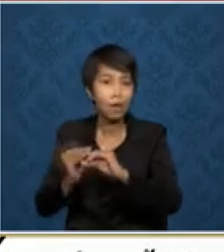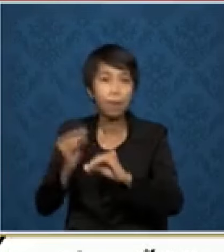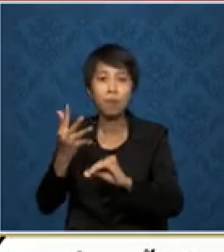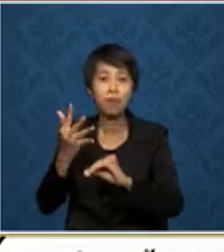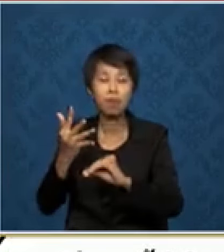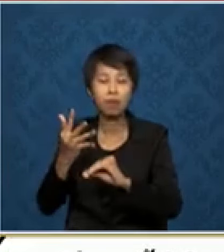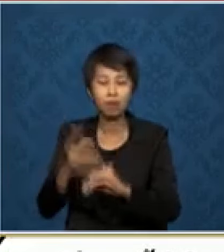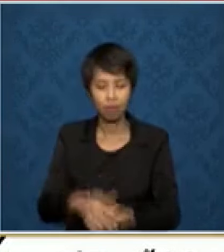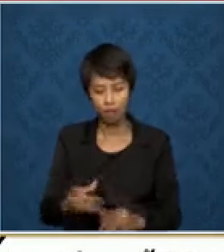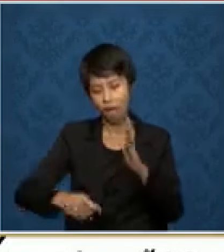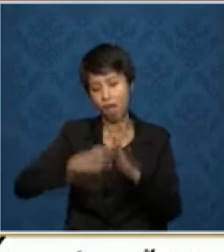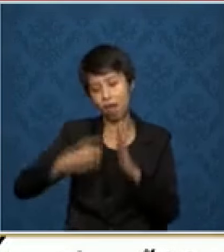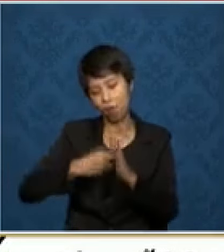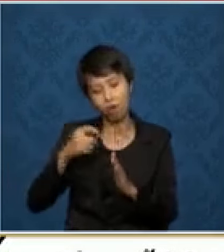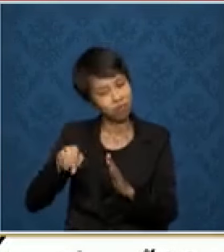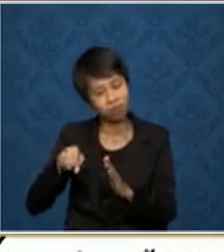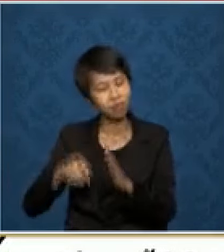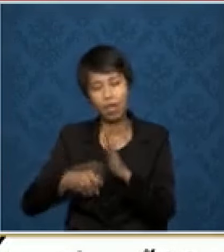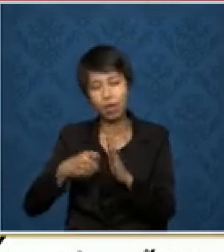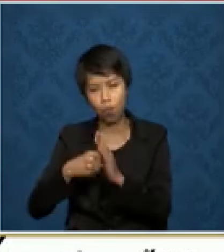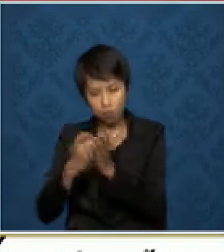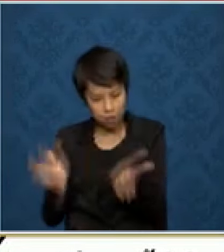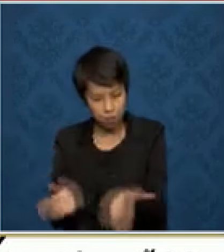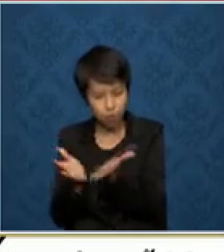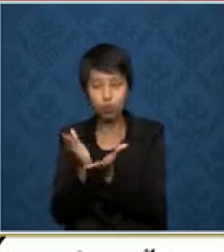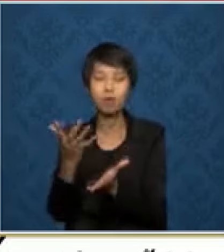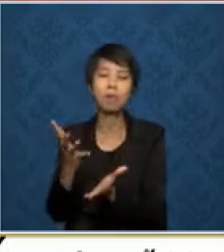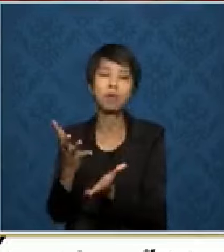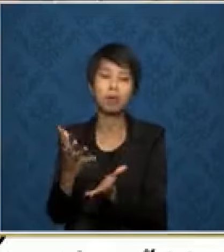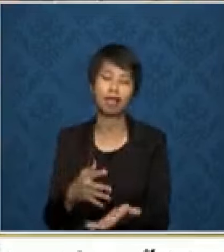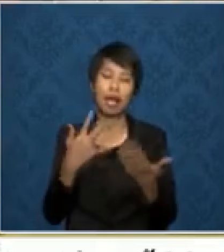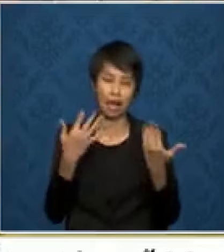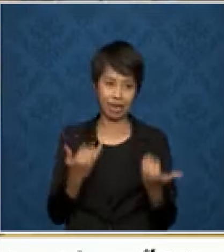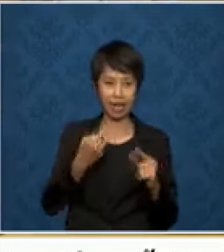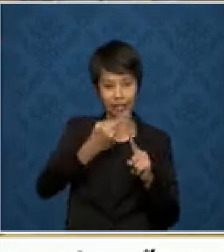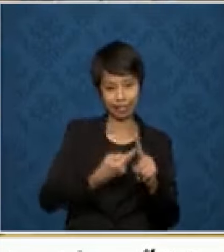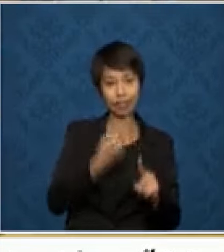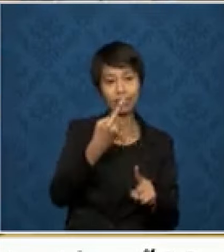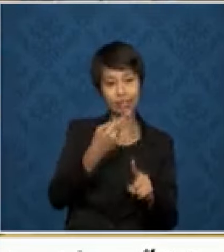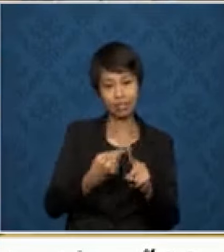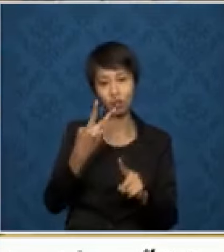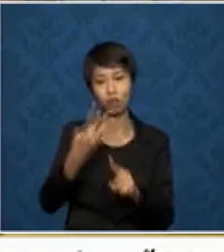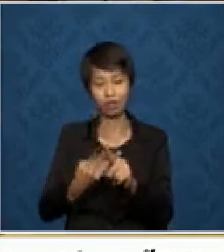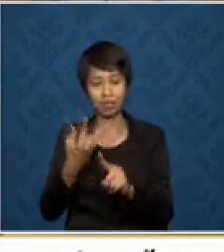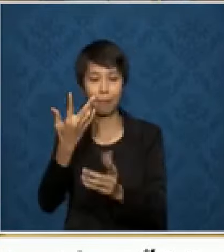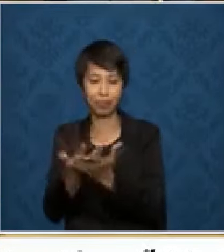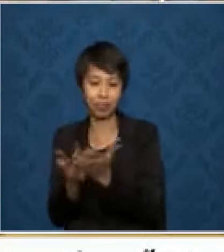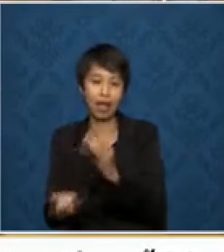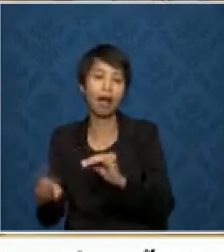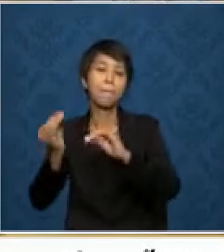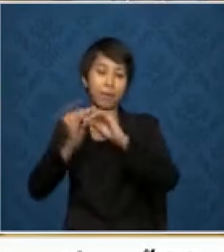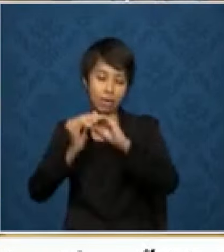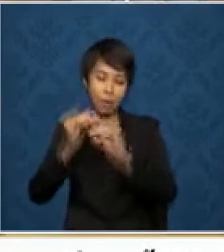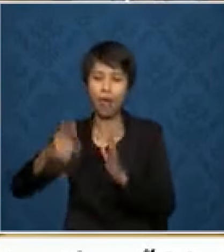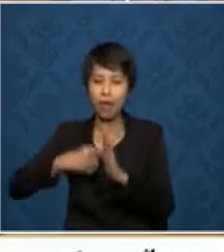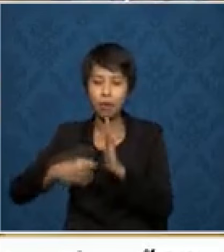ปัจจัยสำคัญหนุนทรงสาเหตุที่ยางขึ้นมกราคมกุมภาพันธ์มีนาคมตอนนี้เพราะมีปัจจัยหนุน